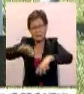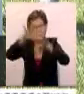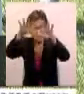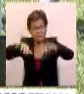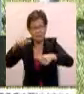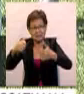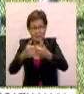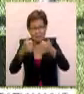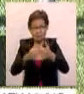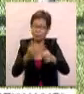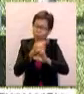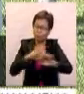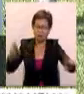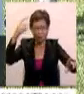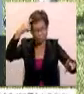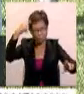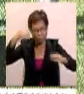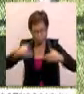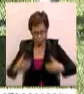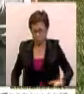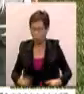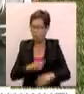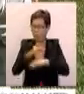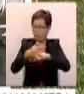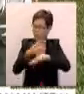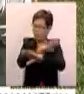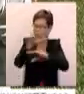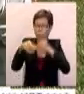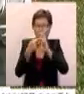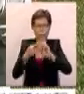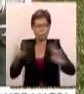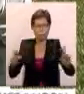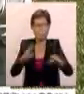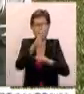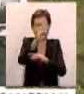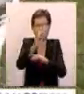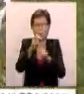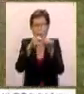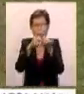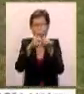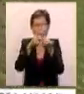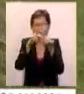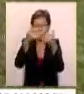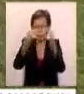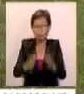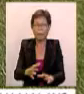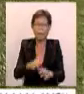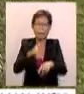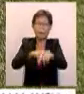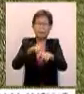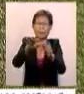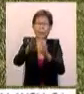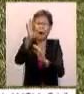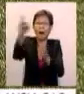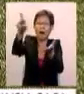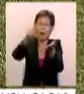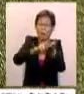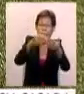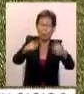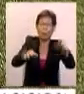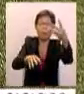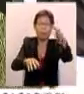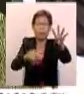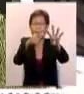daripada physical, mental, psychological dan tactical. Lebih 60 pemain menghadiri sesi pemilihan hari ini. Pendaftaran yang dibuka pada